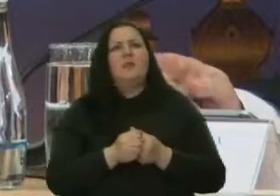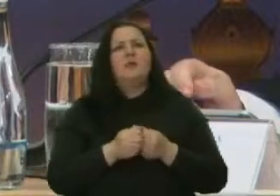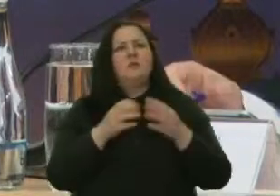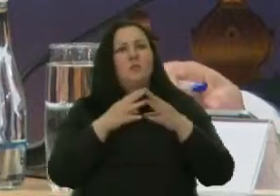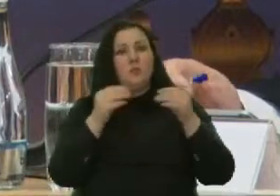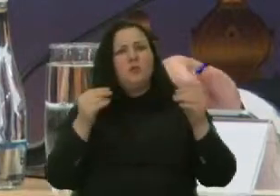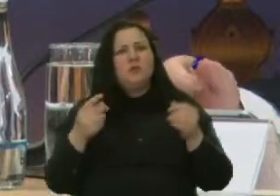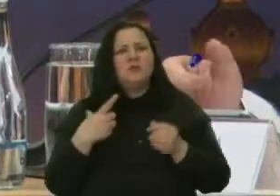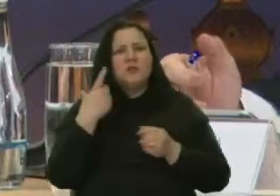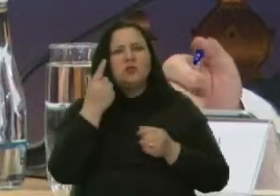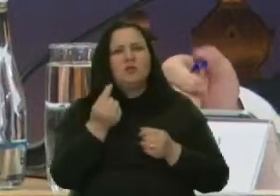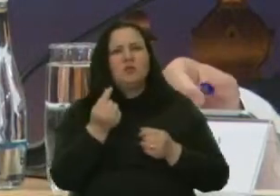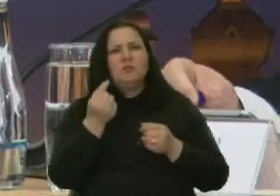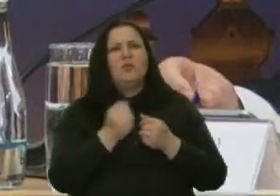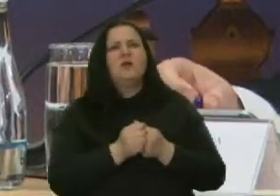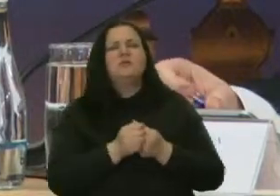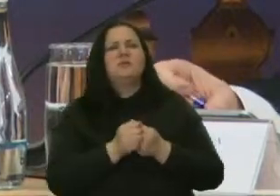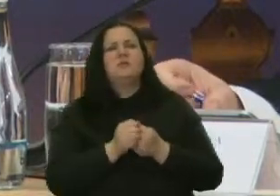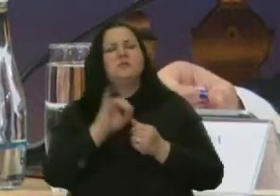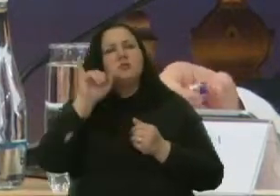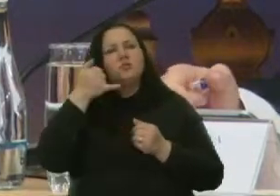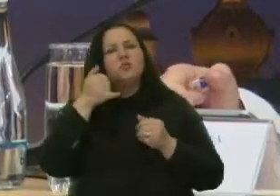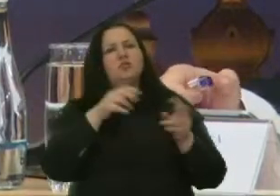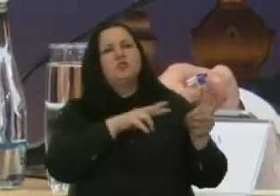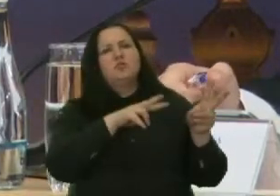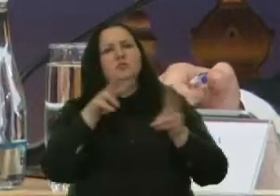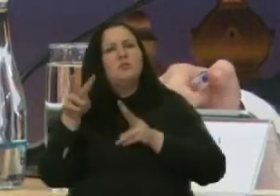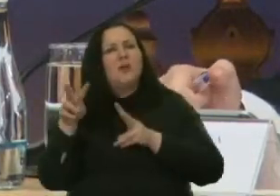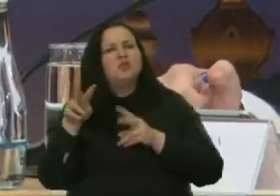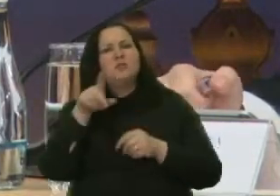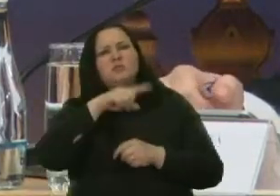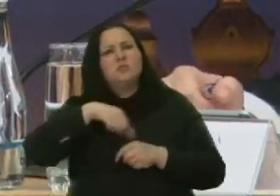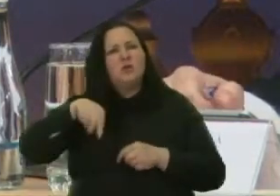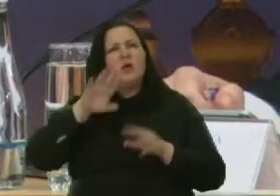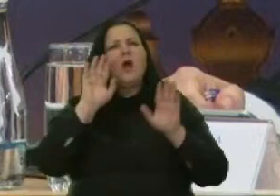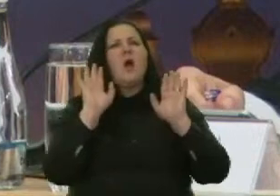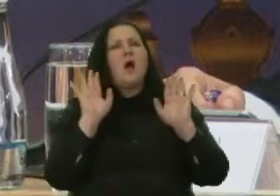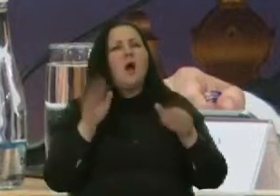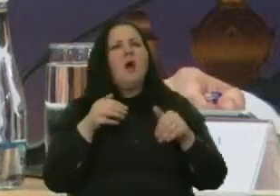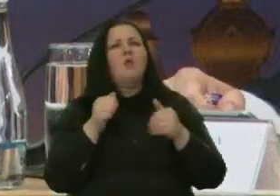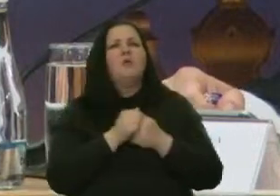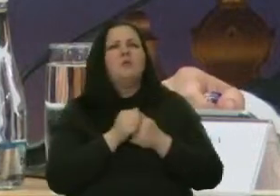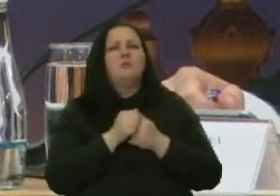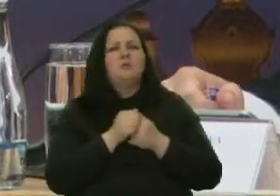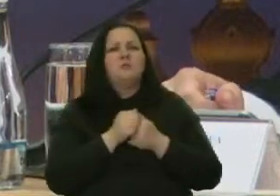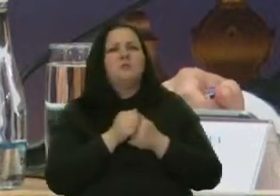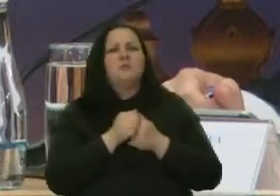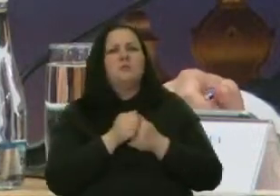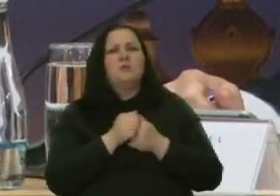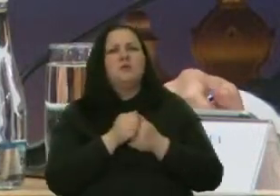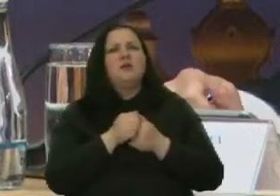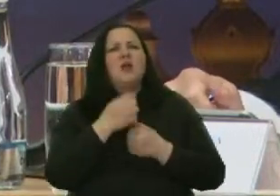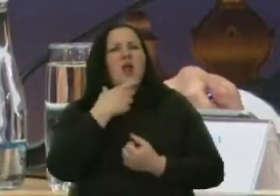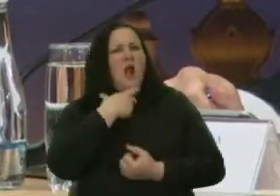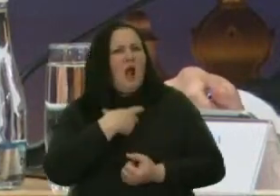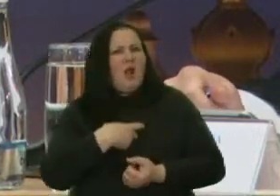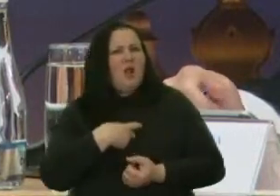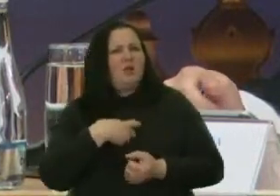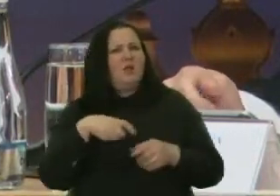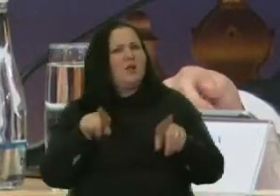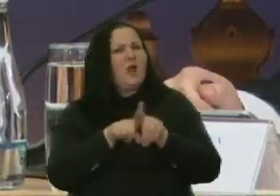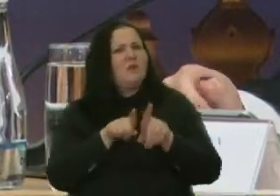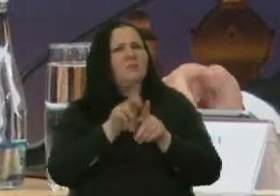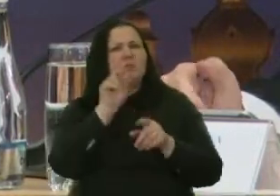se dublează și majoritatea lor covârșitoare Au caracter comun